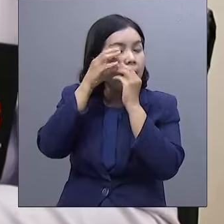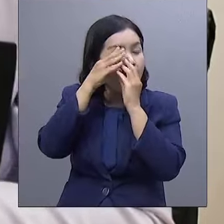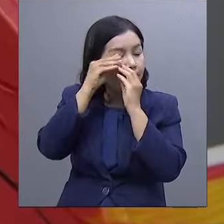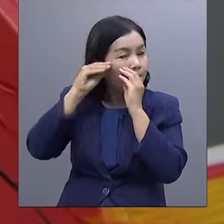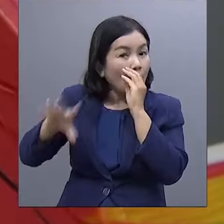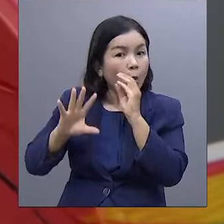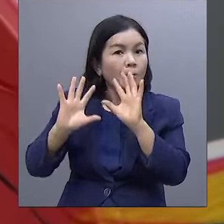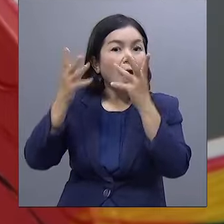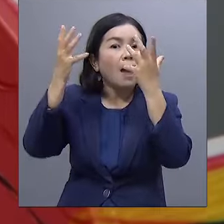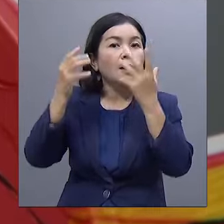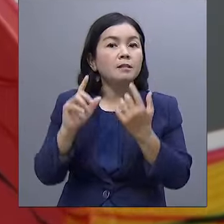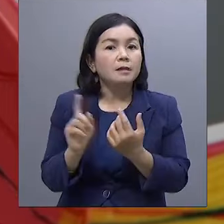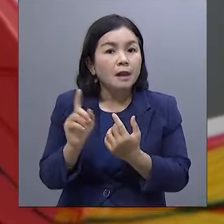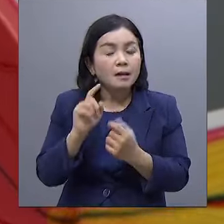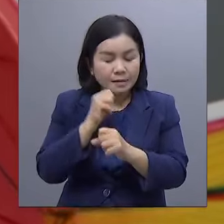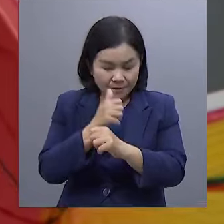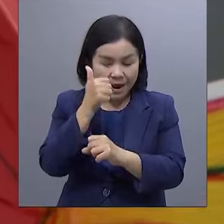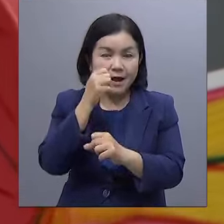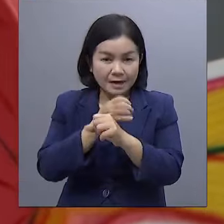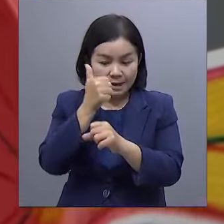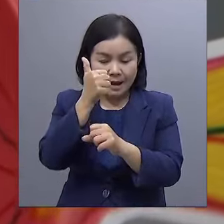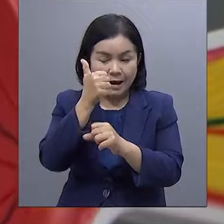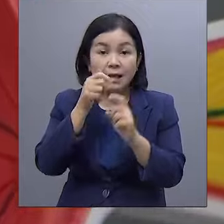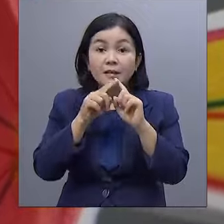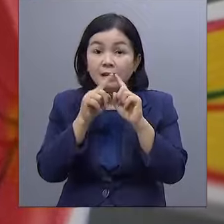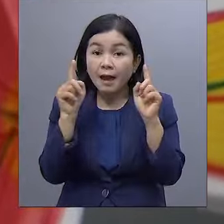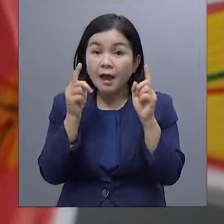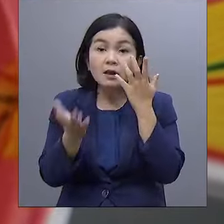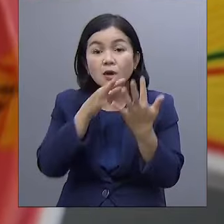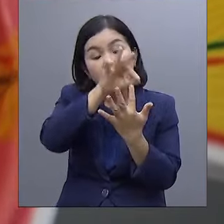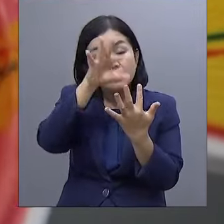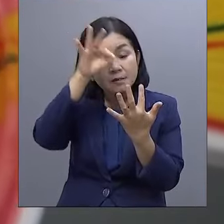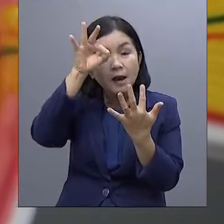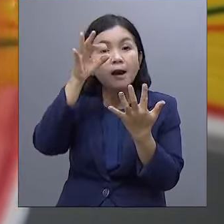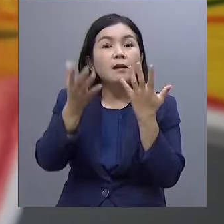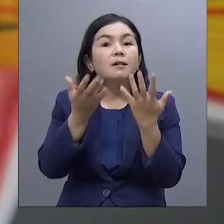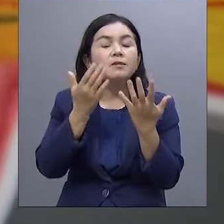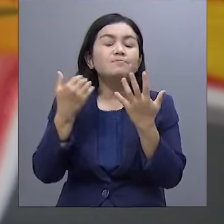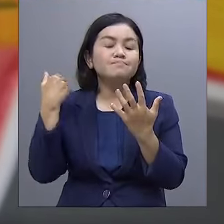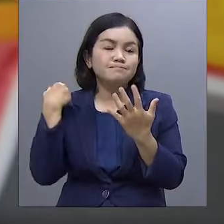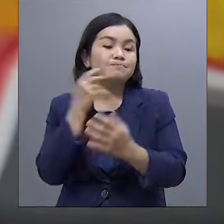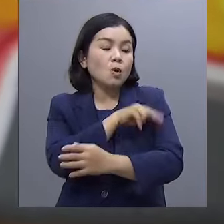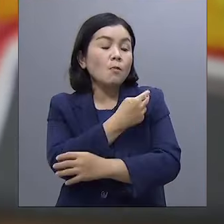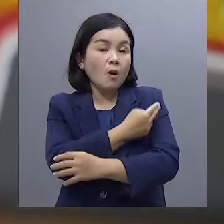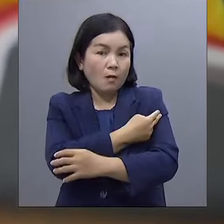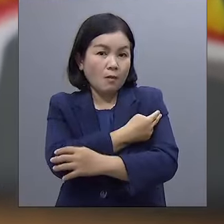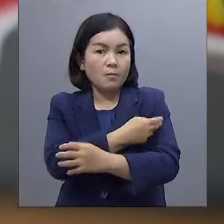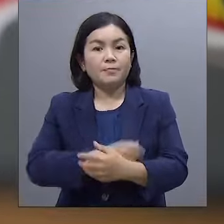ครับซึ่งสามารถทำได้แต่อาจจะเป็นเรื่องของทางเลือกที่ทำอย่างนั้นนะครับ